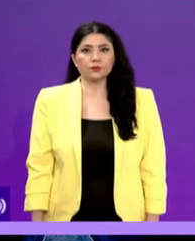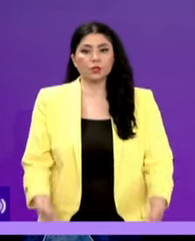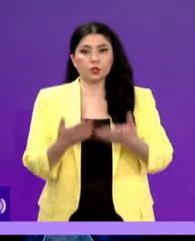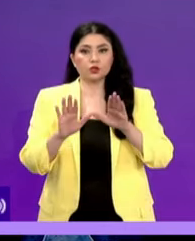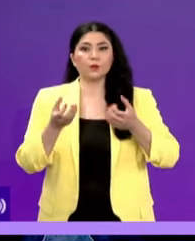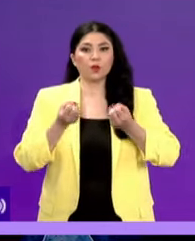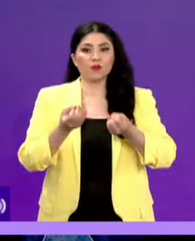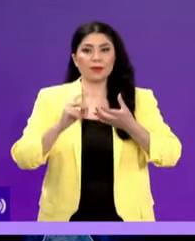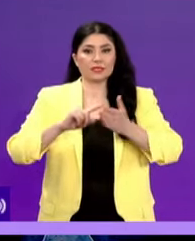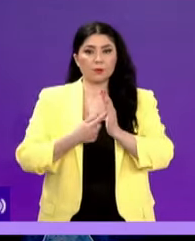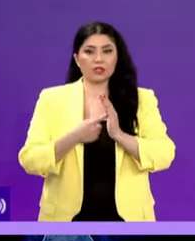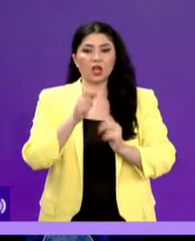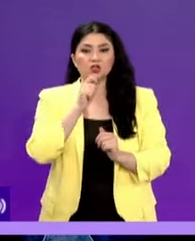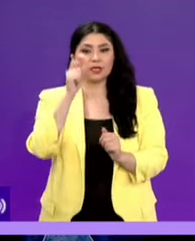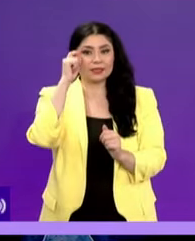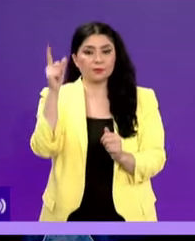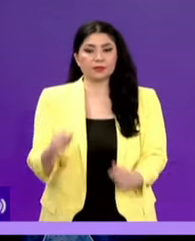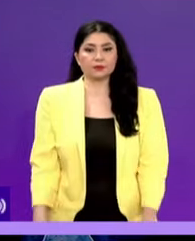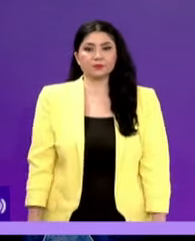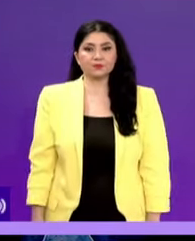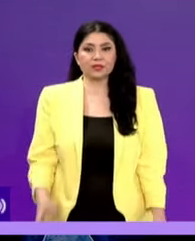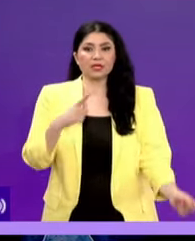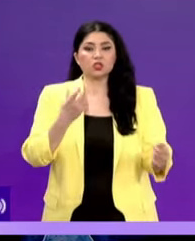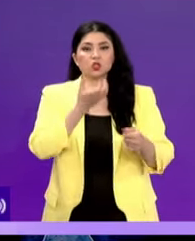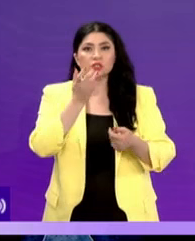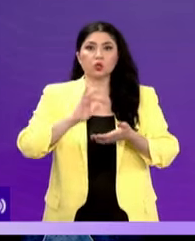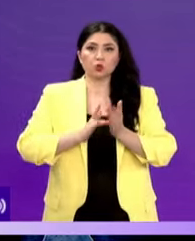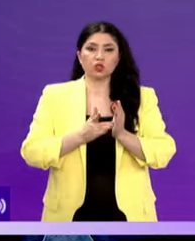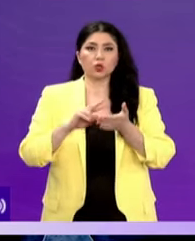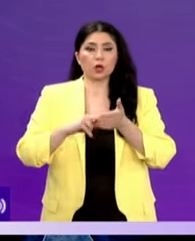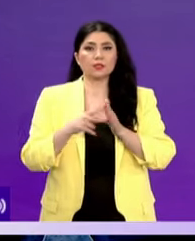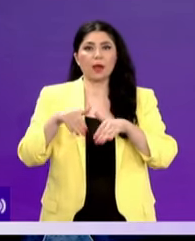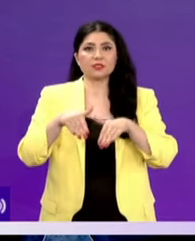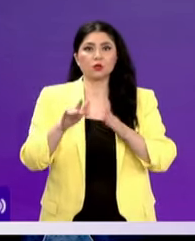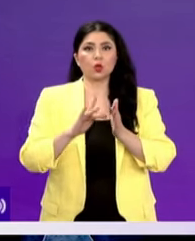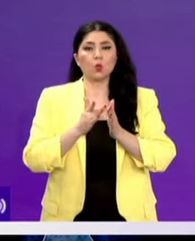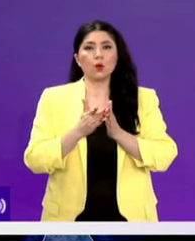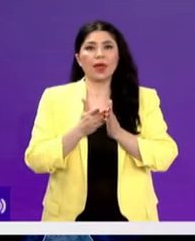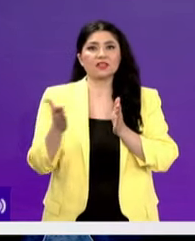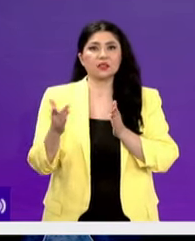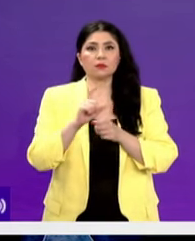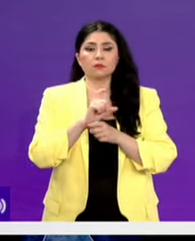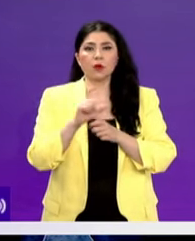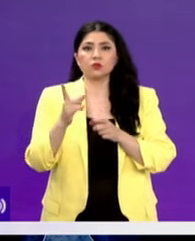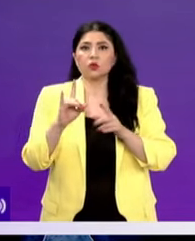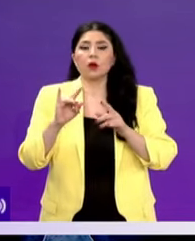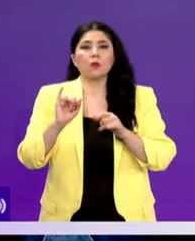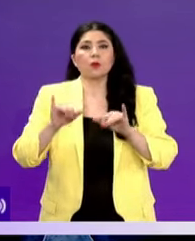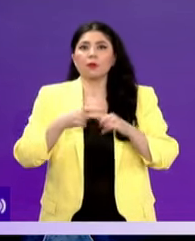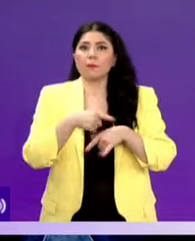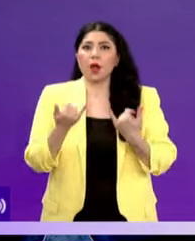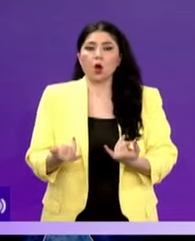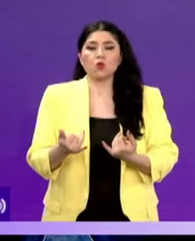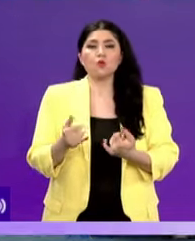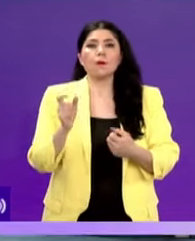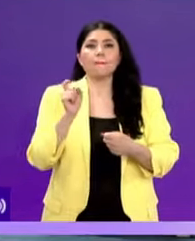Și începem cu informația momentului la știrile dimineții. Este ședință de urgență la Ministerul de Externe după atacul fără precedent al Iranului împotriva